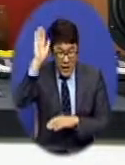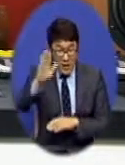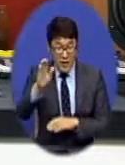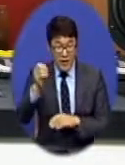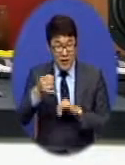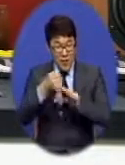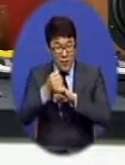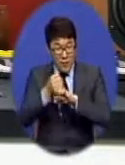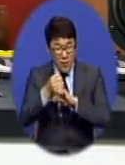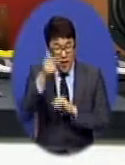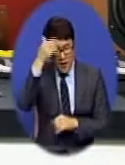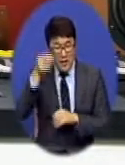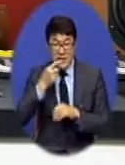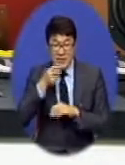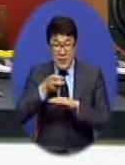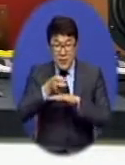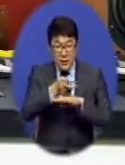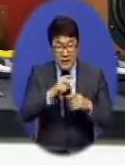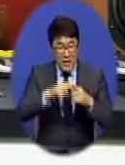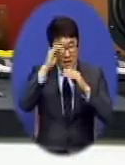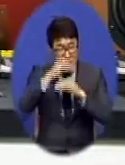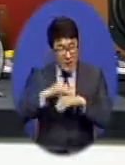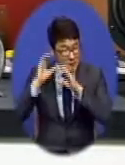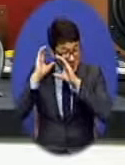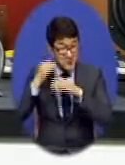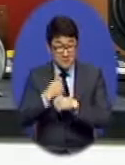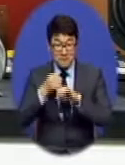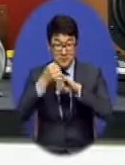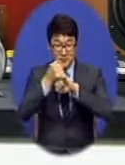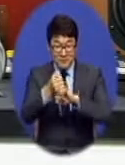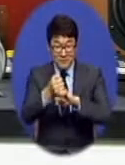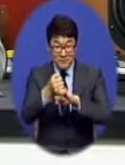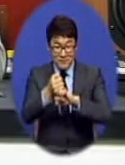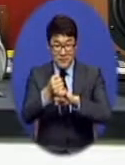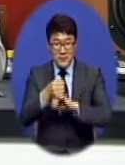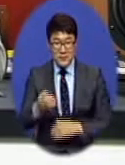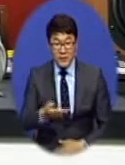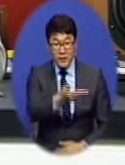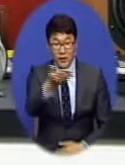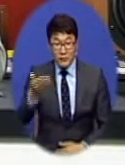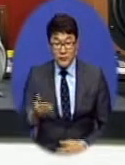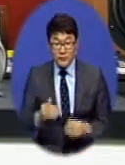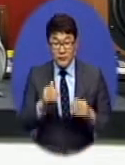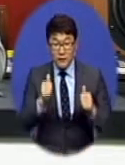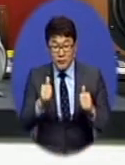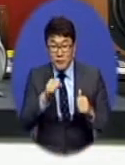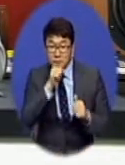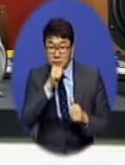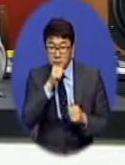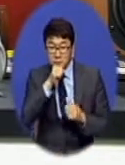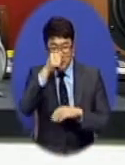제가 버스 그 옛날 시절 얘기 꼭 듣도록 하겠습니다. 네. 자, 시청자 참여의 그